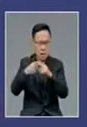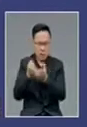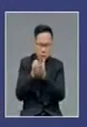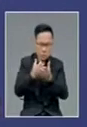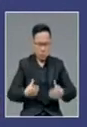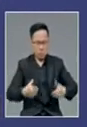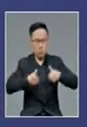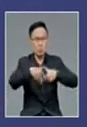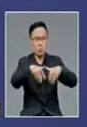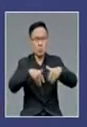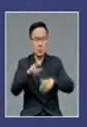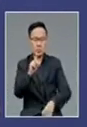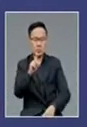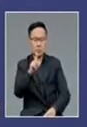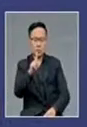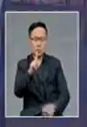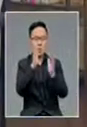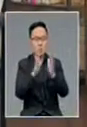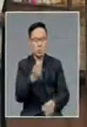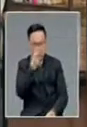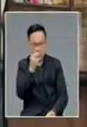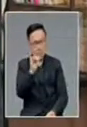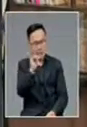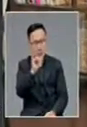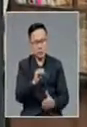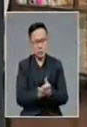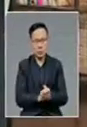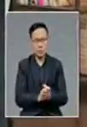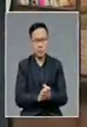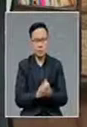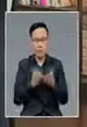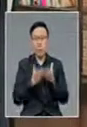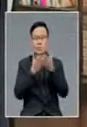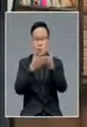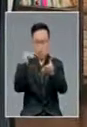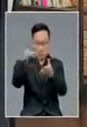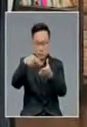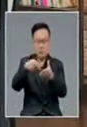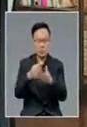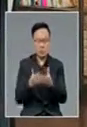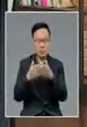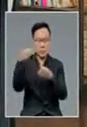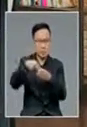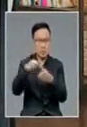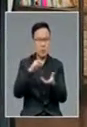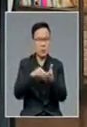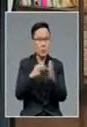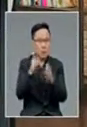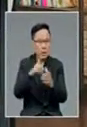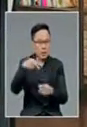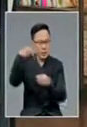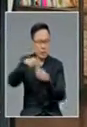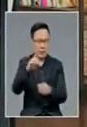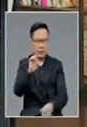ของลูกเรือทั้ง32คนค่ะคือเรือลำนี้นะคะบรรทุกน้ำมันดิบที่เรียกว่าน้ำมันดิบชนิดเบา ค